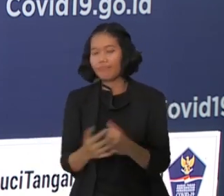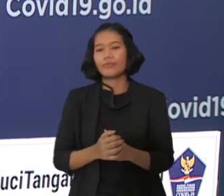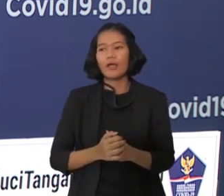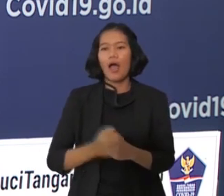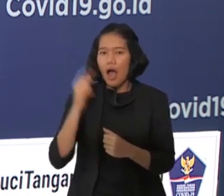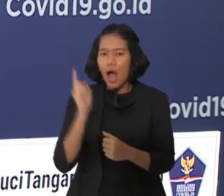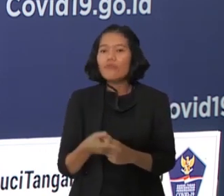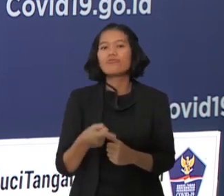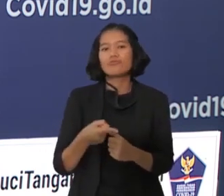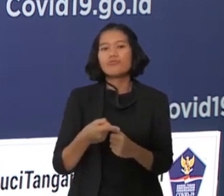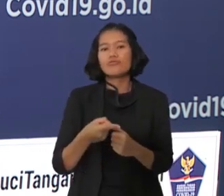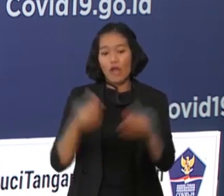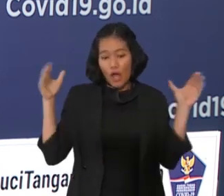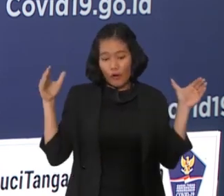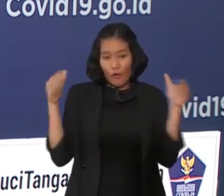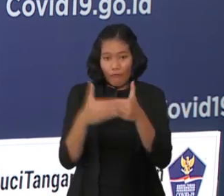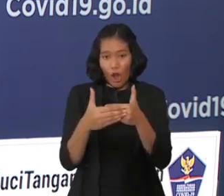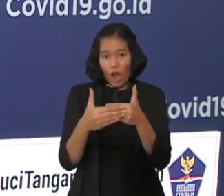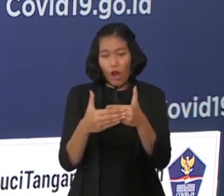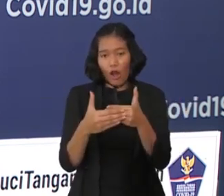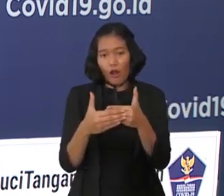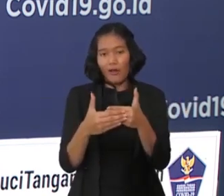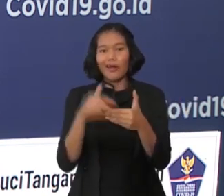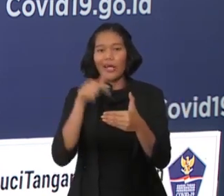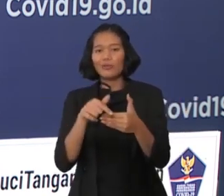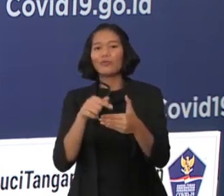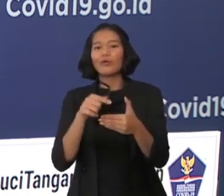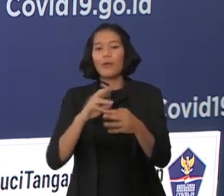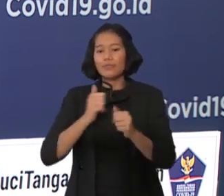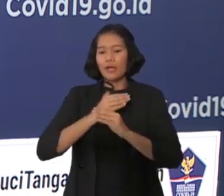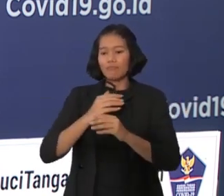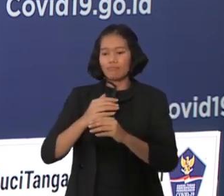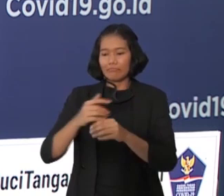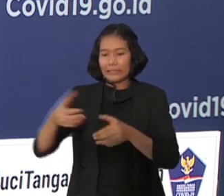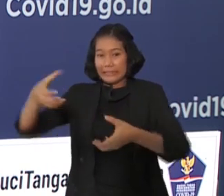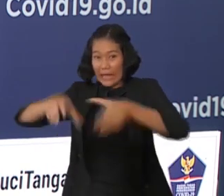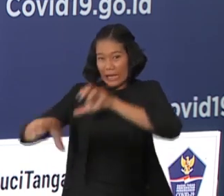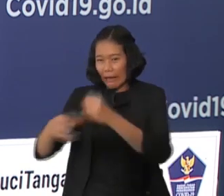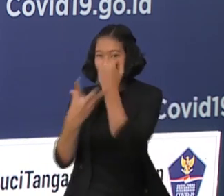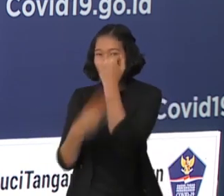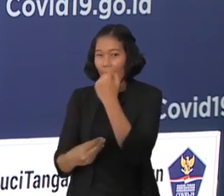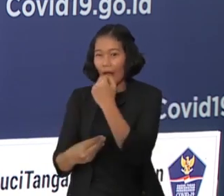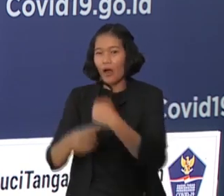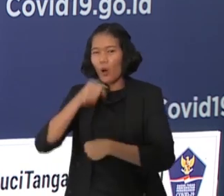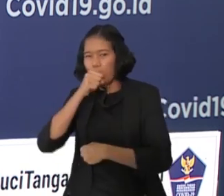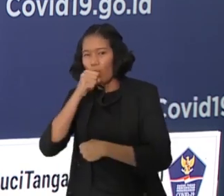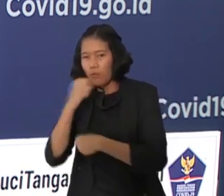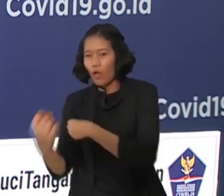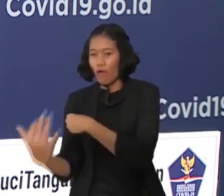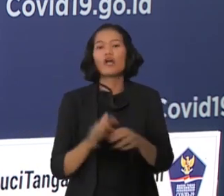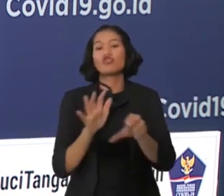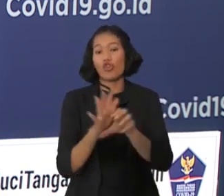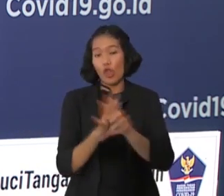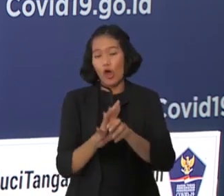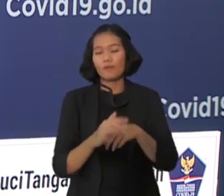diharuskan menggunakan cover old yang mampu menahan cairan darah droplet dan